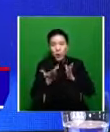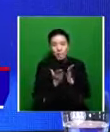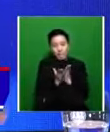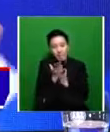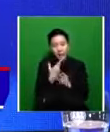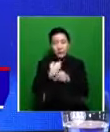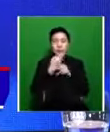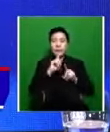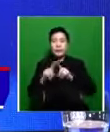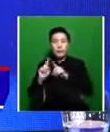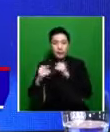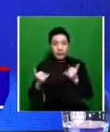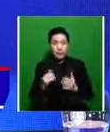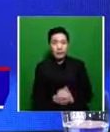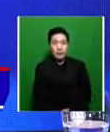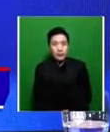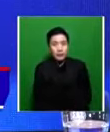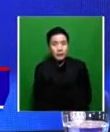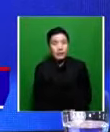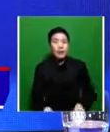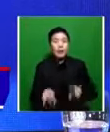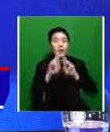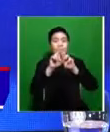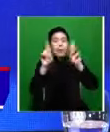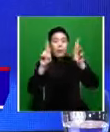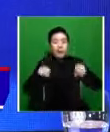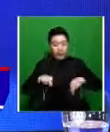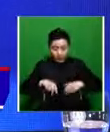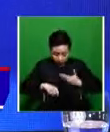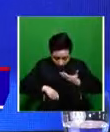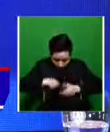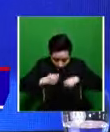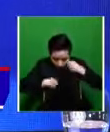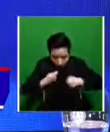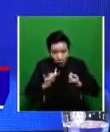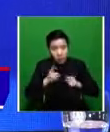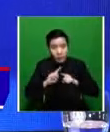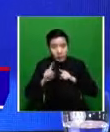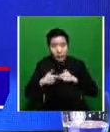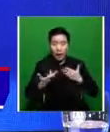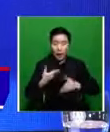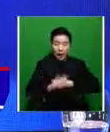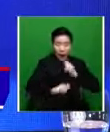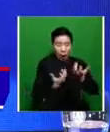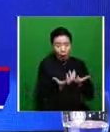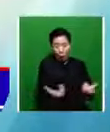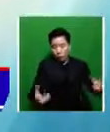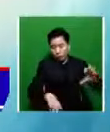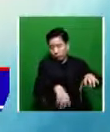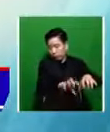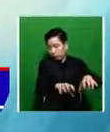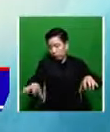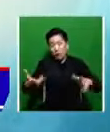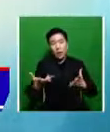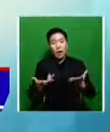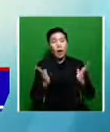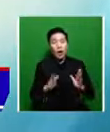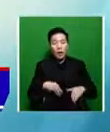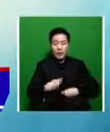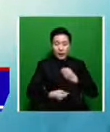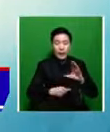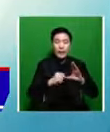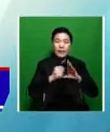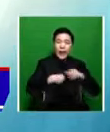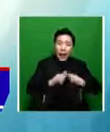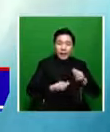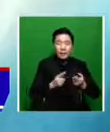ในส่วนของภัตตาคารสรรพสินค้าร้านอาหารห้างสรรพสินค้านะครับตลาดสถานที่รา